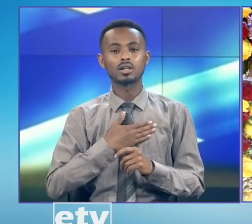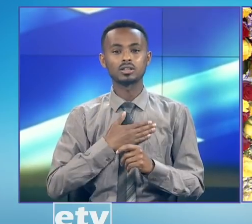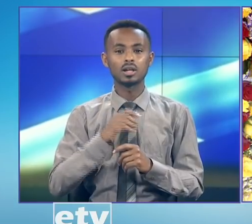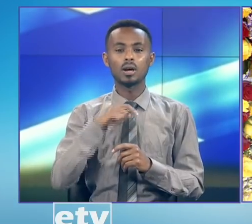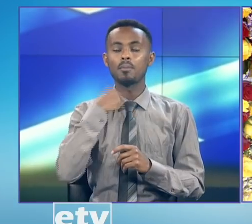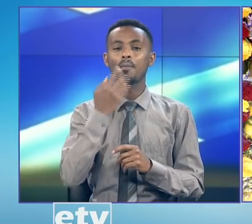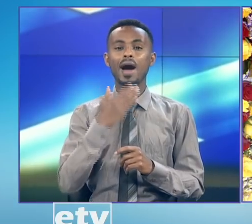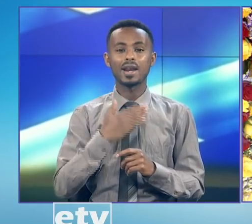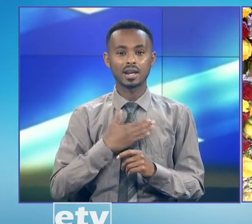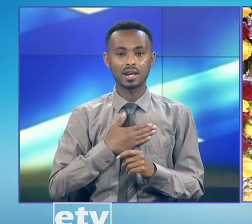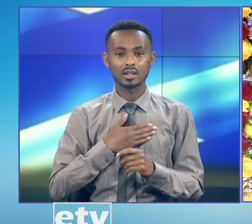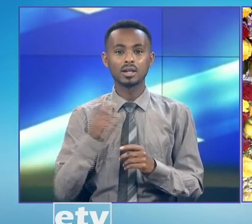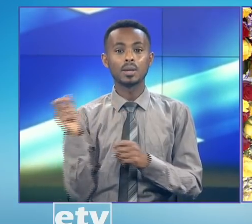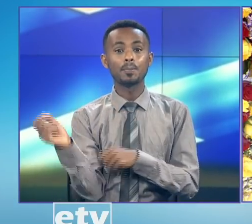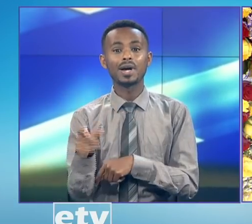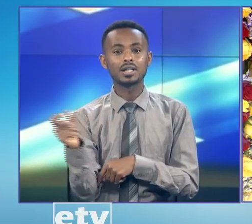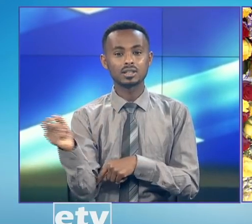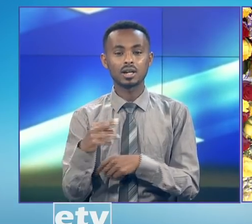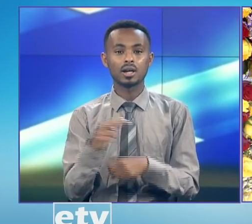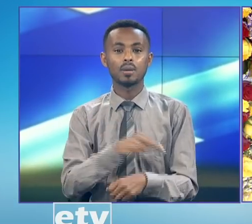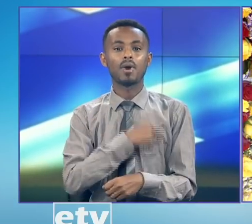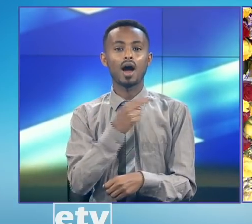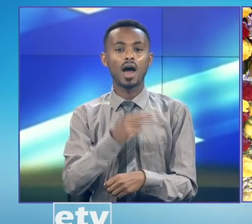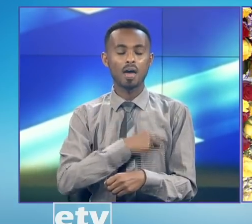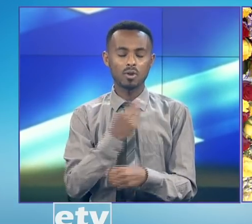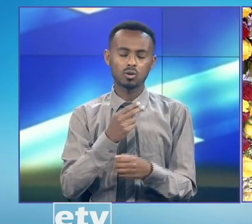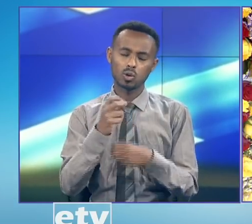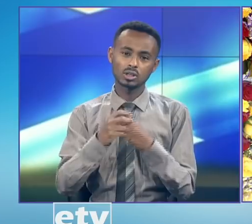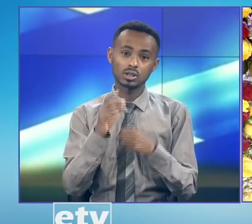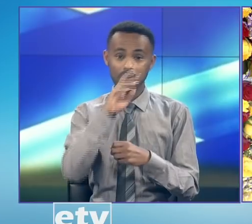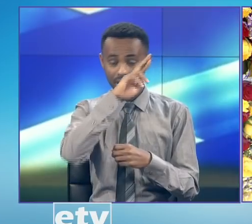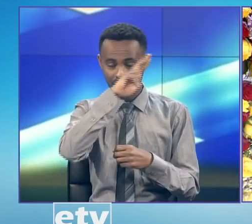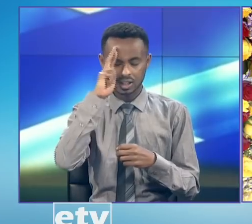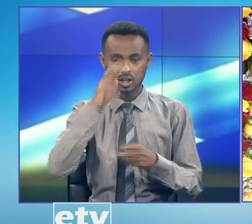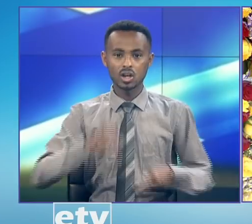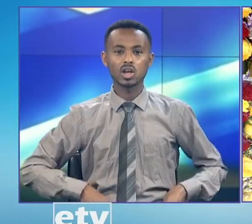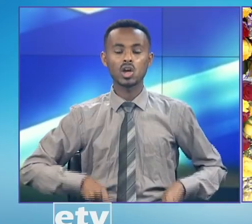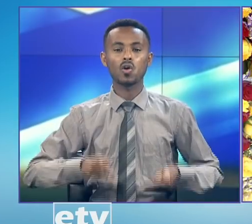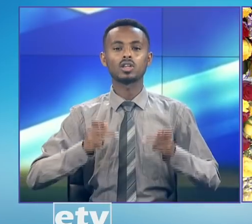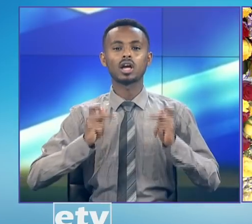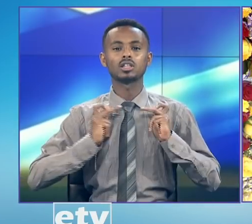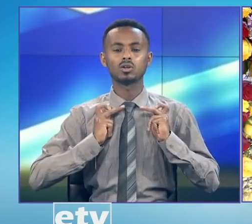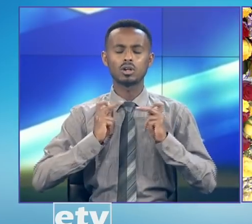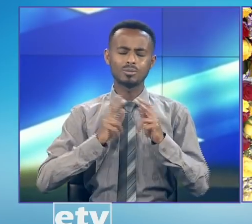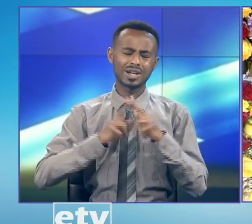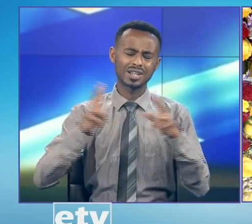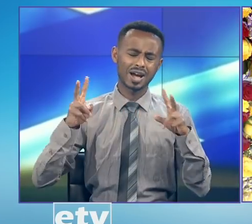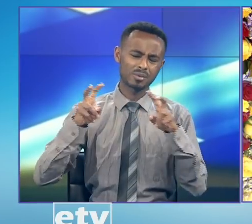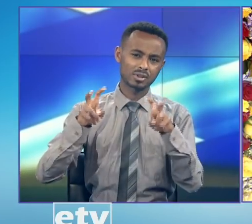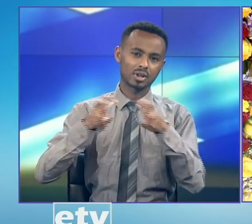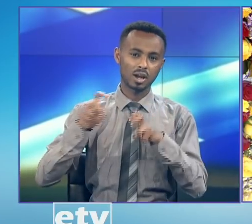በማንነት፣ በዘር፣ በሃይማኖት ወዘተ ምክንያት ህይወታቸውን እጅግ ዘግናኝ በሆነ መንገድ